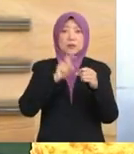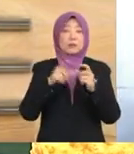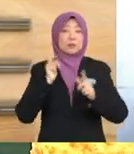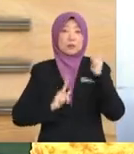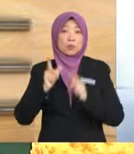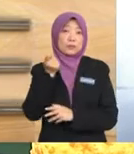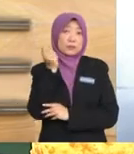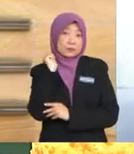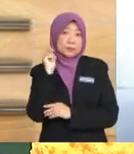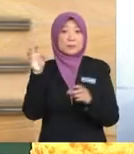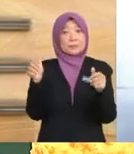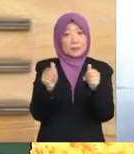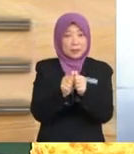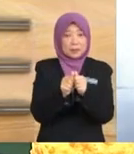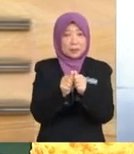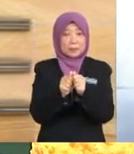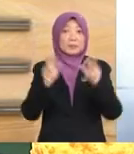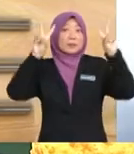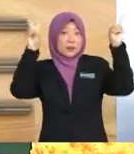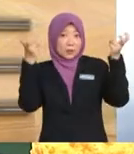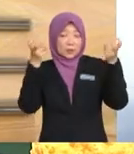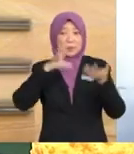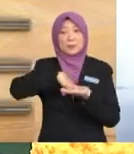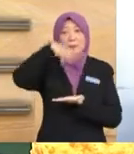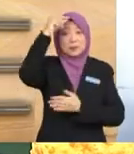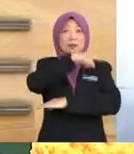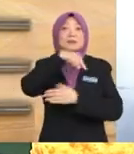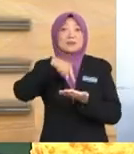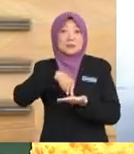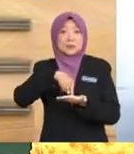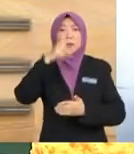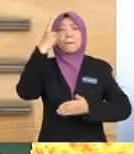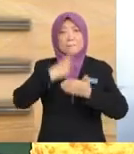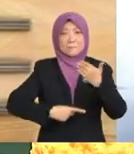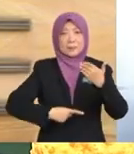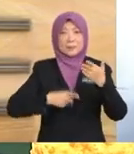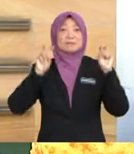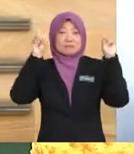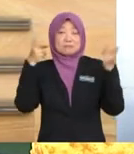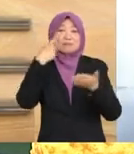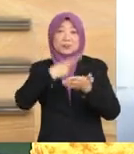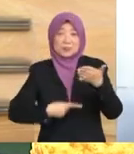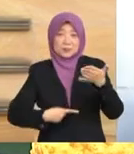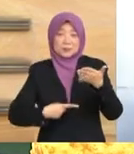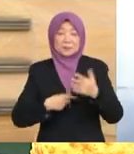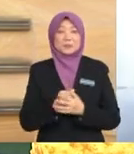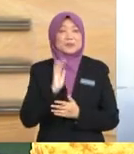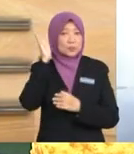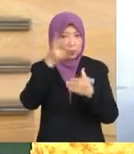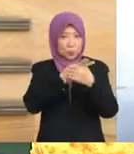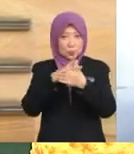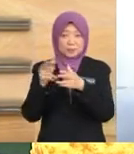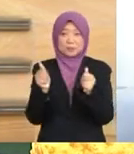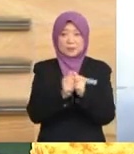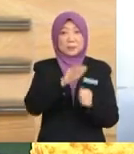tadi dengan tajuk pembelajaran kita pada hari ini? Apakah mata pelajaran yang bakal kami kongsikan dengan